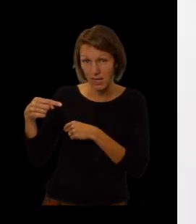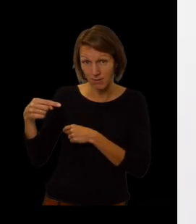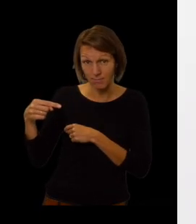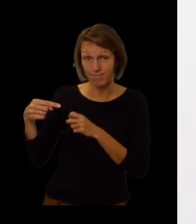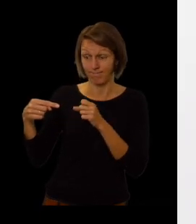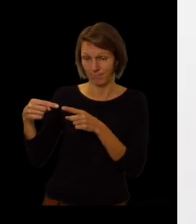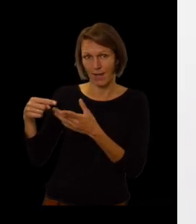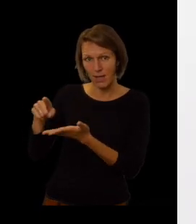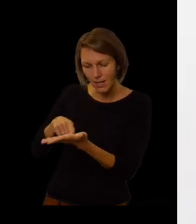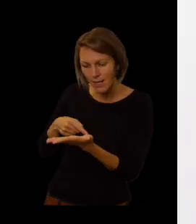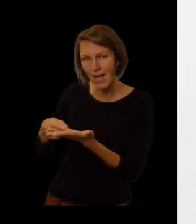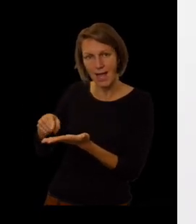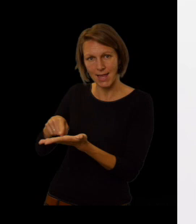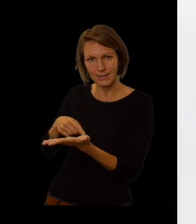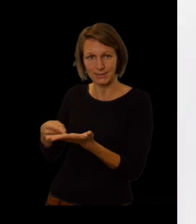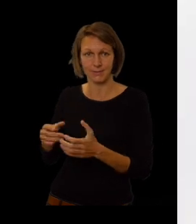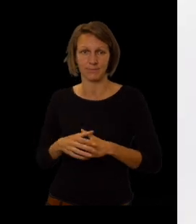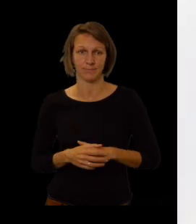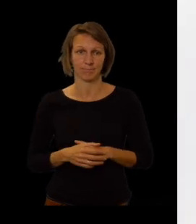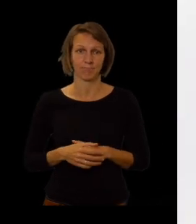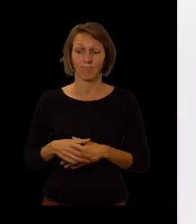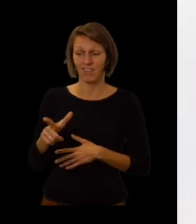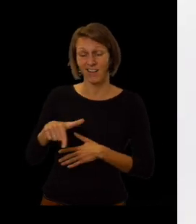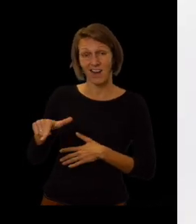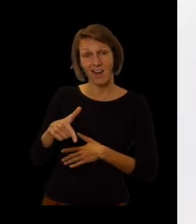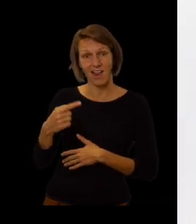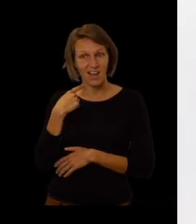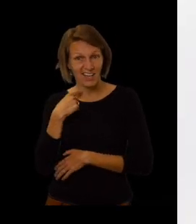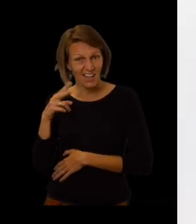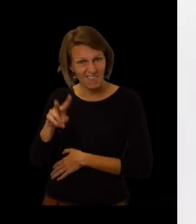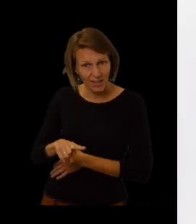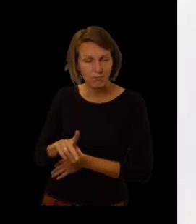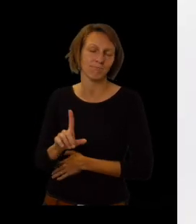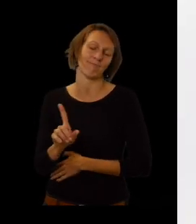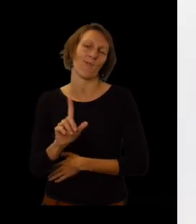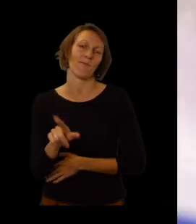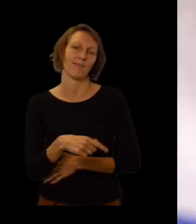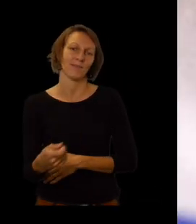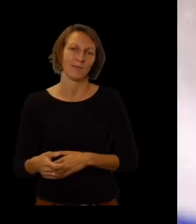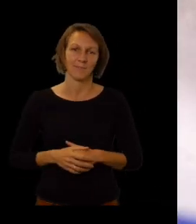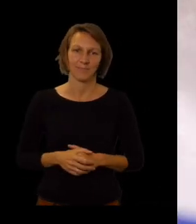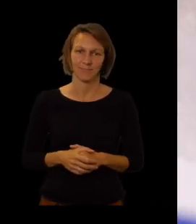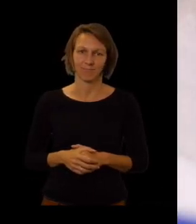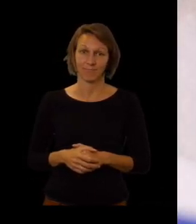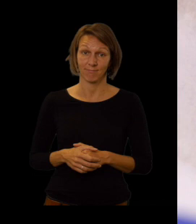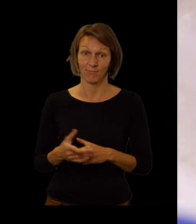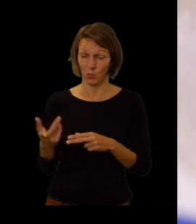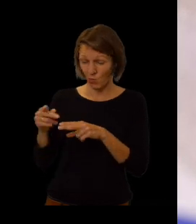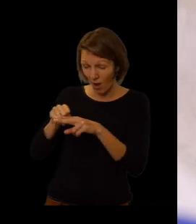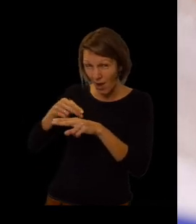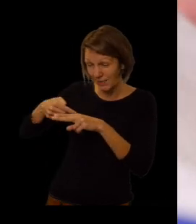striée. C'est avec ça qu'on fait le prélèvement. Bon, alors là, évidemment, ce ne sont pas de vrais sels. On gratte à la surface, à plusieurs